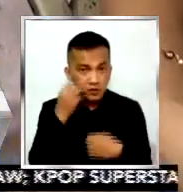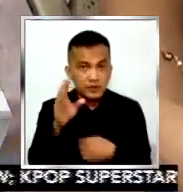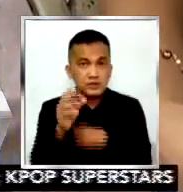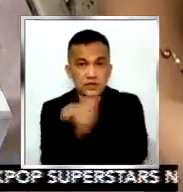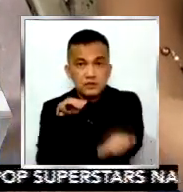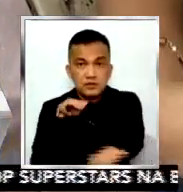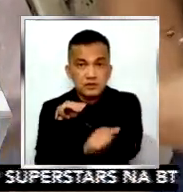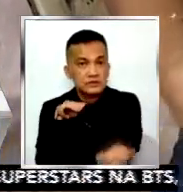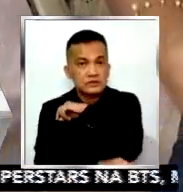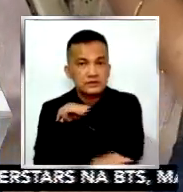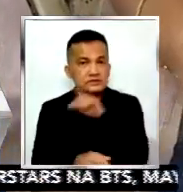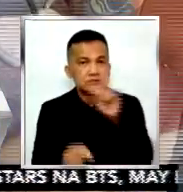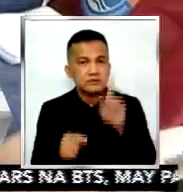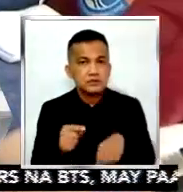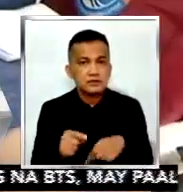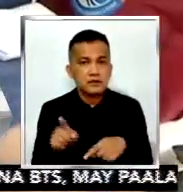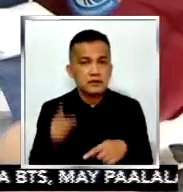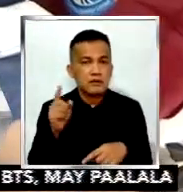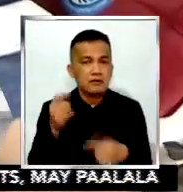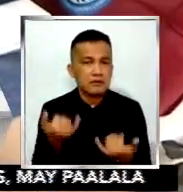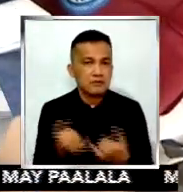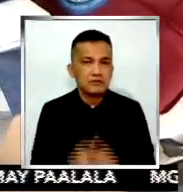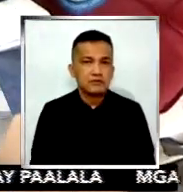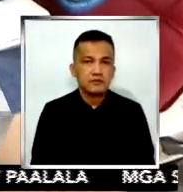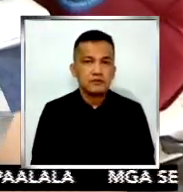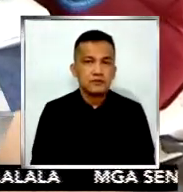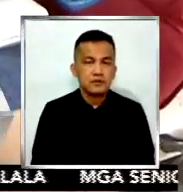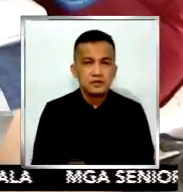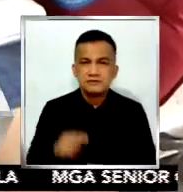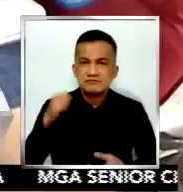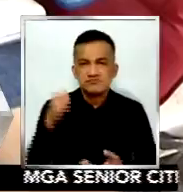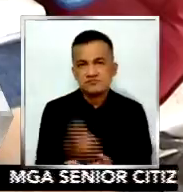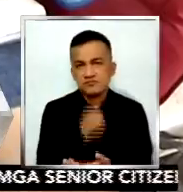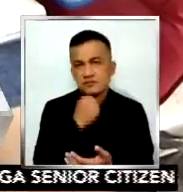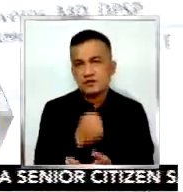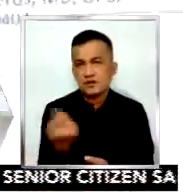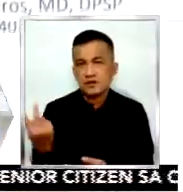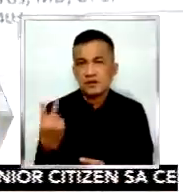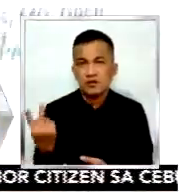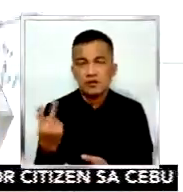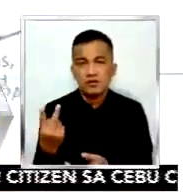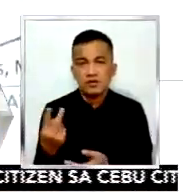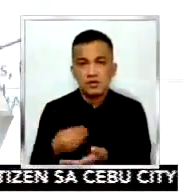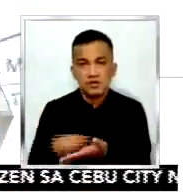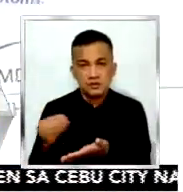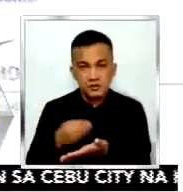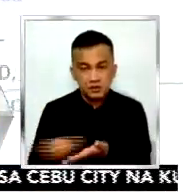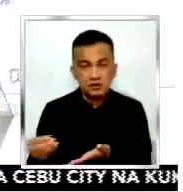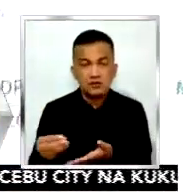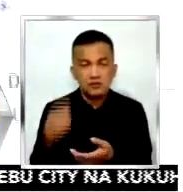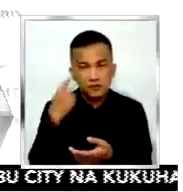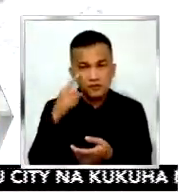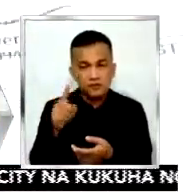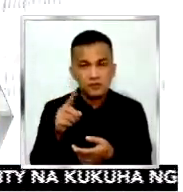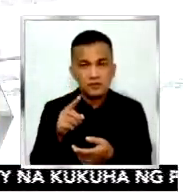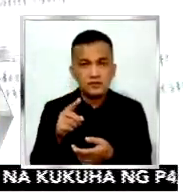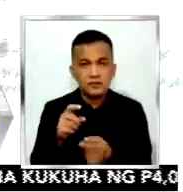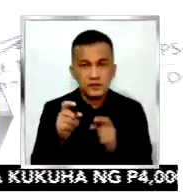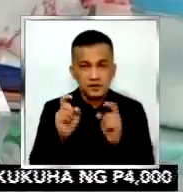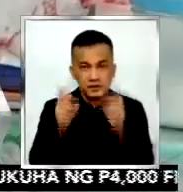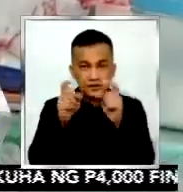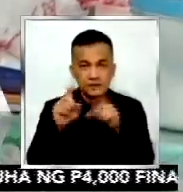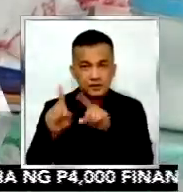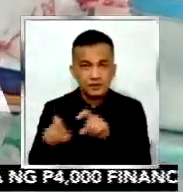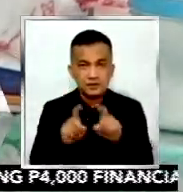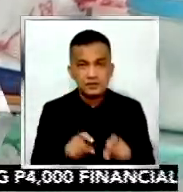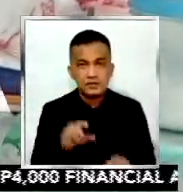ito kakayanin sa ngayon. Nanghihinayang kasi ang mag-asawa sa gagastusin para sa rapid test na 900 pesos.